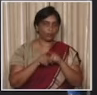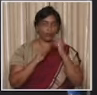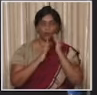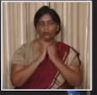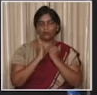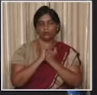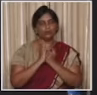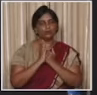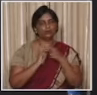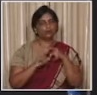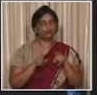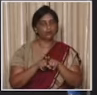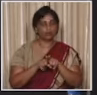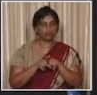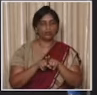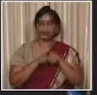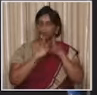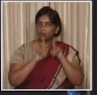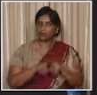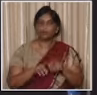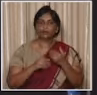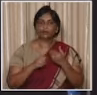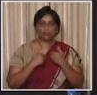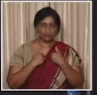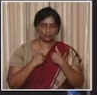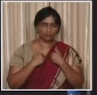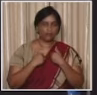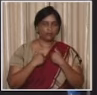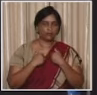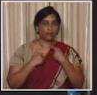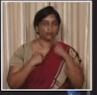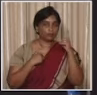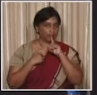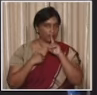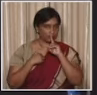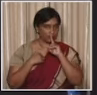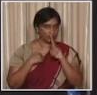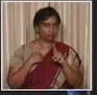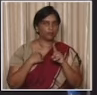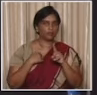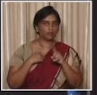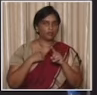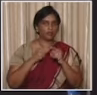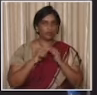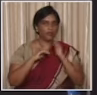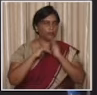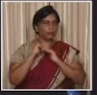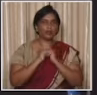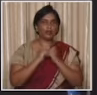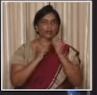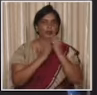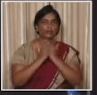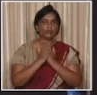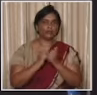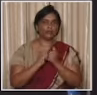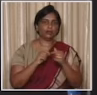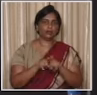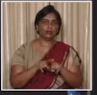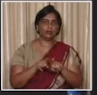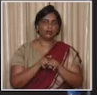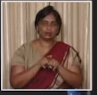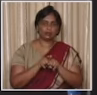අපි ප්‍රථමයෙන්ම ඉල්ලීමක් කරනවා මෙච්චර දුරට මේ